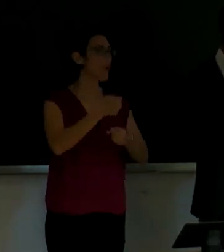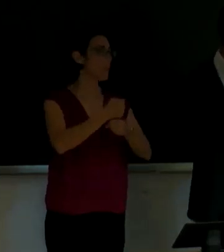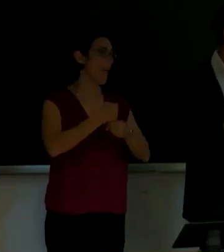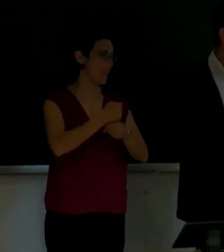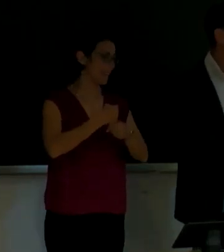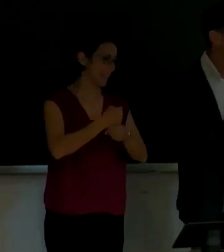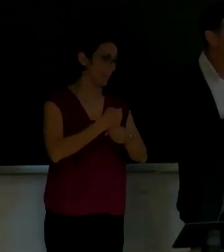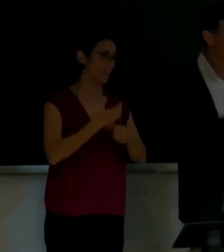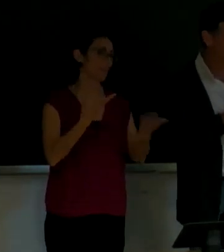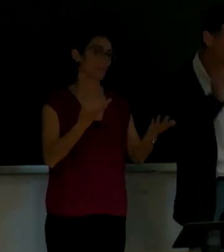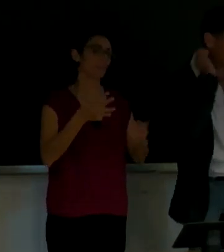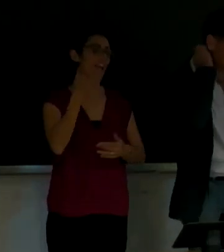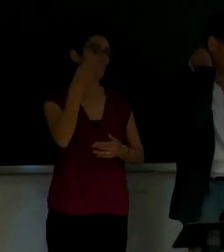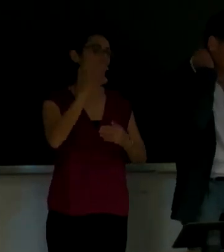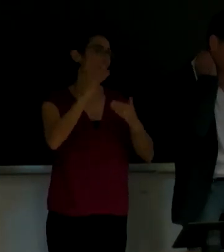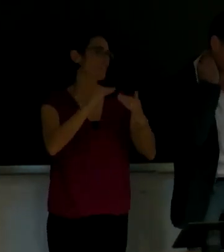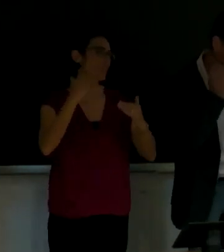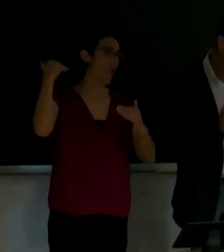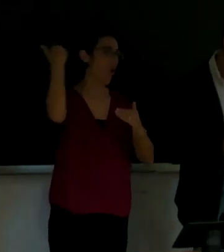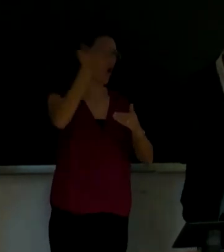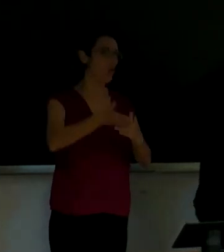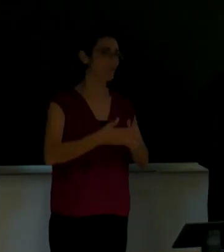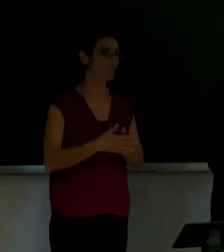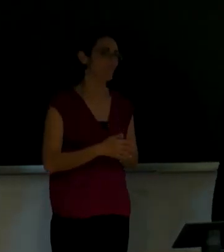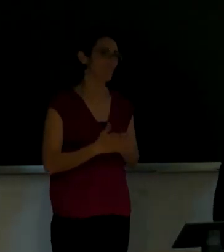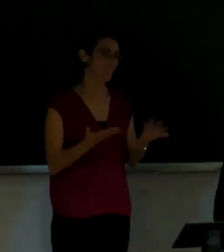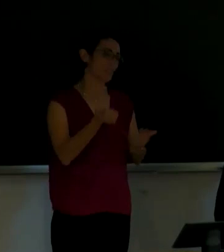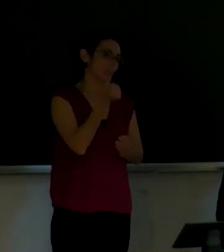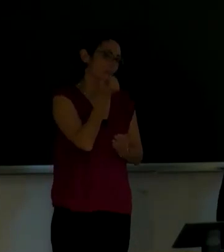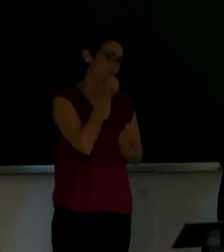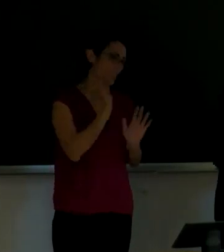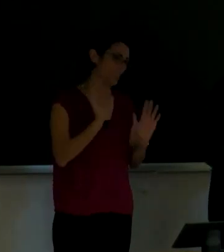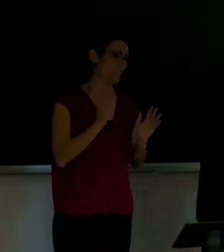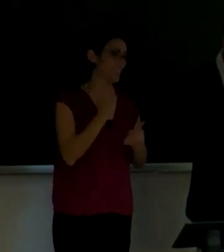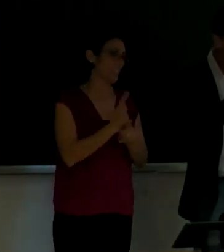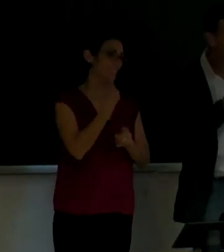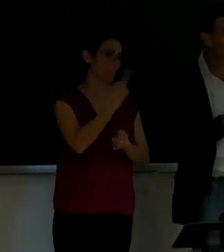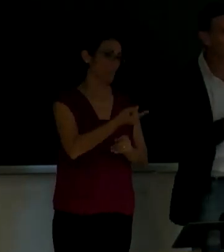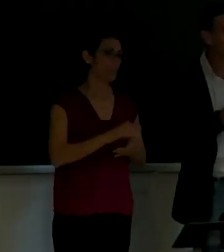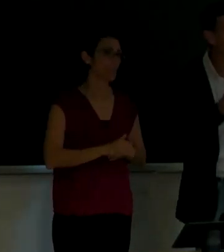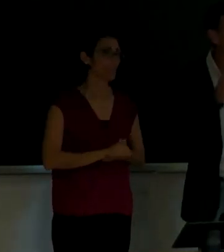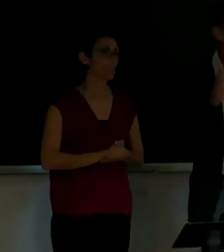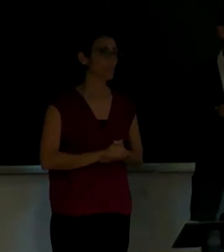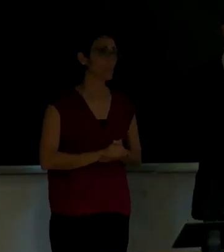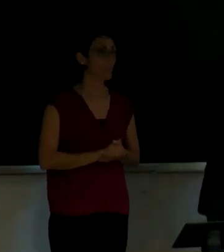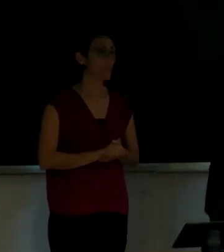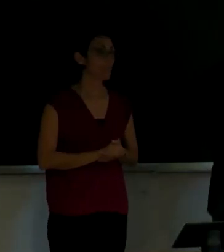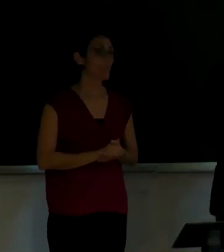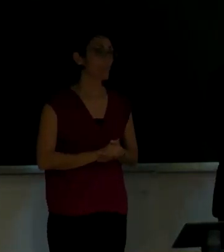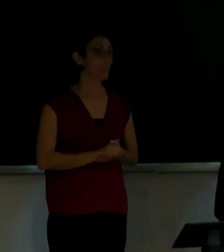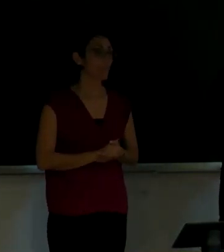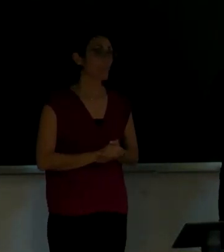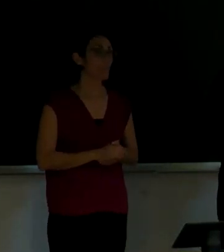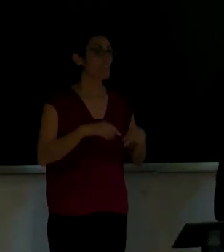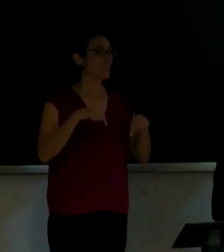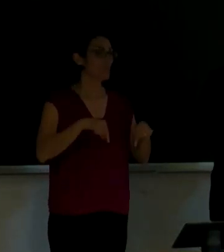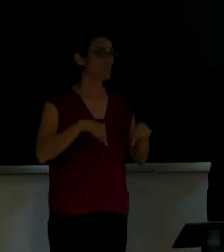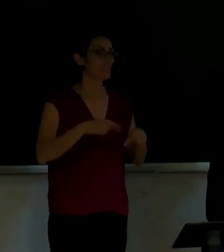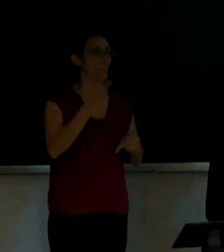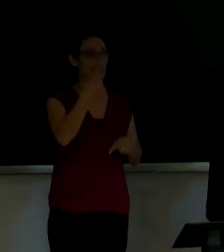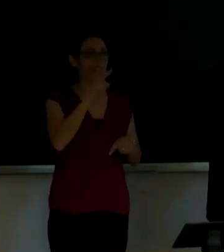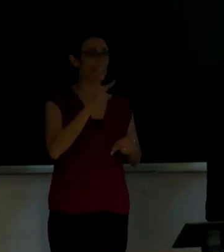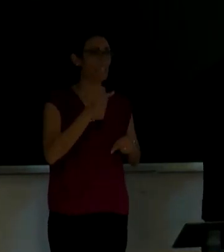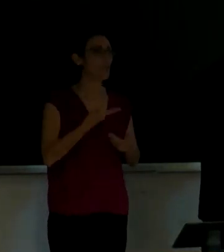l'eccellenza, ecco, quindi permettetemi di fare questo piccolo preambolo. D'altra parte, questo è una specie di bombardamento, noi abbiamo